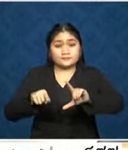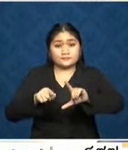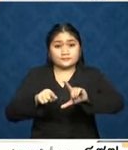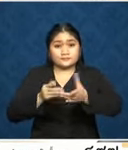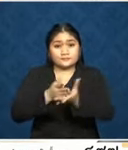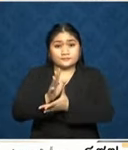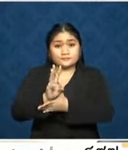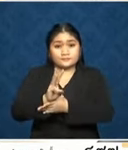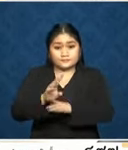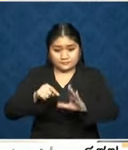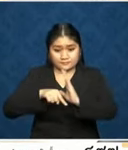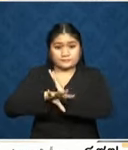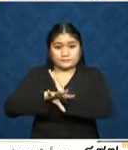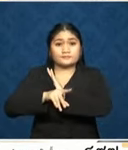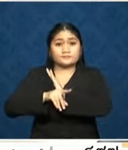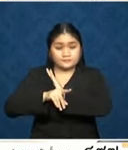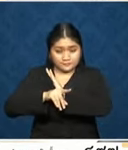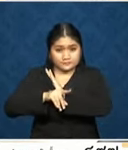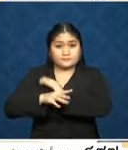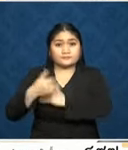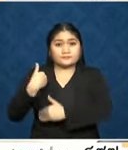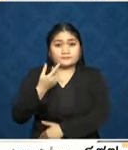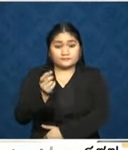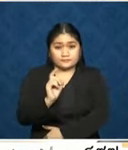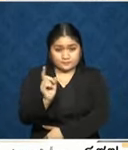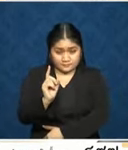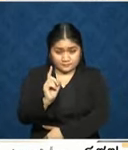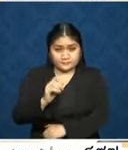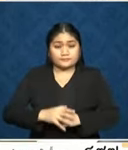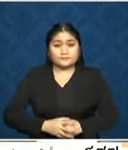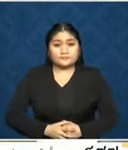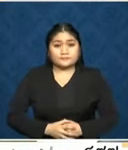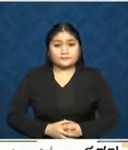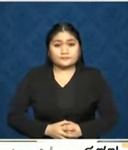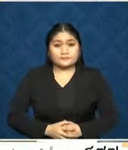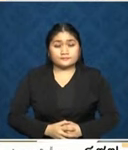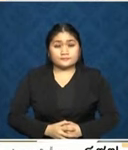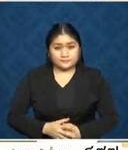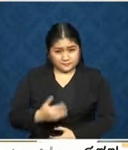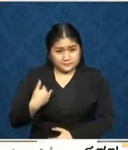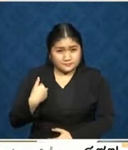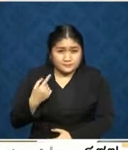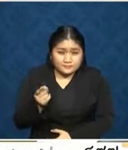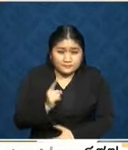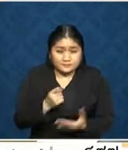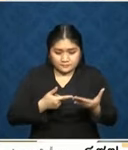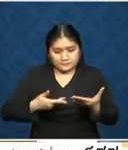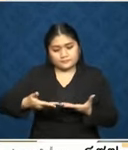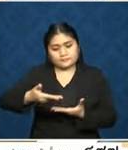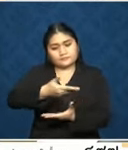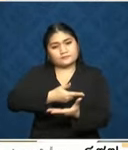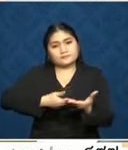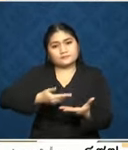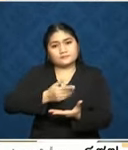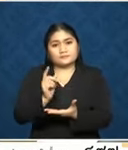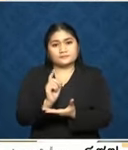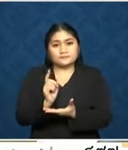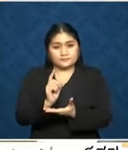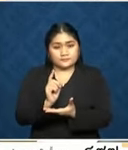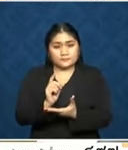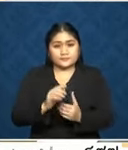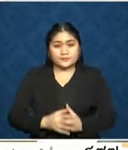พี่น้องชาวตำบลบางพระศรีราชาสุรศักดิ์ทุ่งสุลาและเกศรีชังค่ะมีวันนี้มีเรื่องปรึกษาท่าน